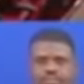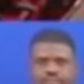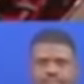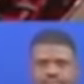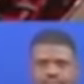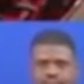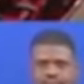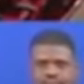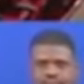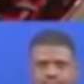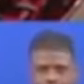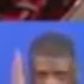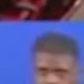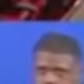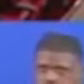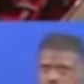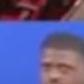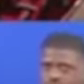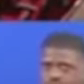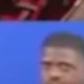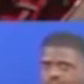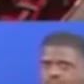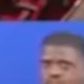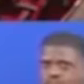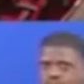Mheshimiwa Nurdin Hassan Babu, Kilimanjaro.